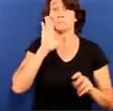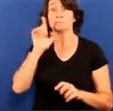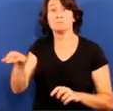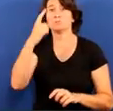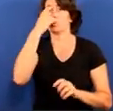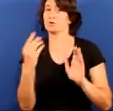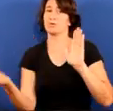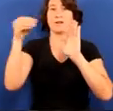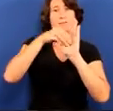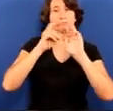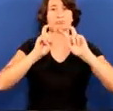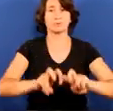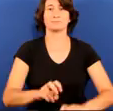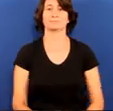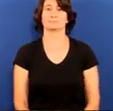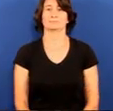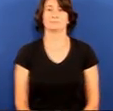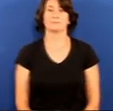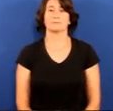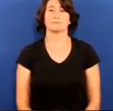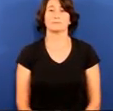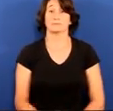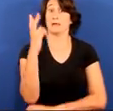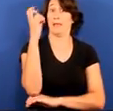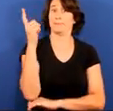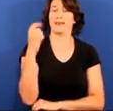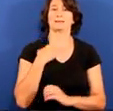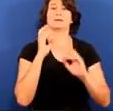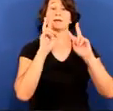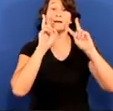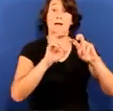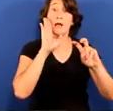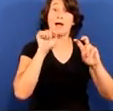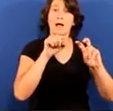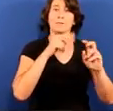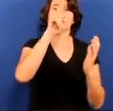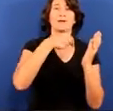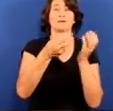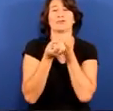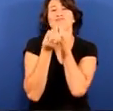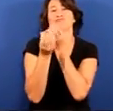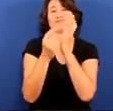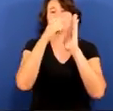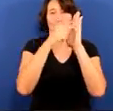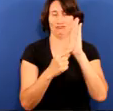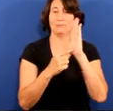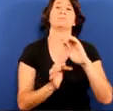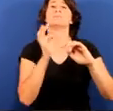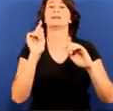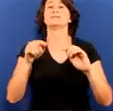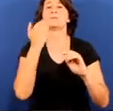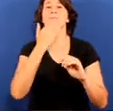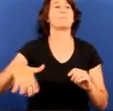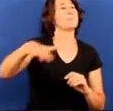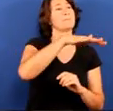bada. Ikerketan lortu diren emaitzak ezagutzera emateaz gainera, honako hauek part hartuko dute jardunaldian. Lisboako Unibertsitateko